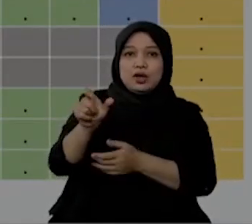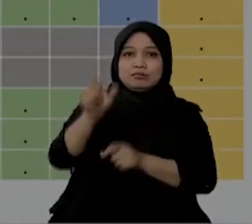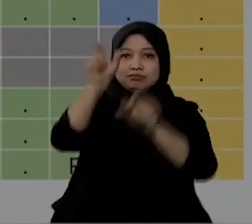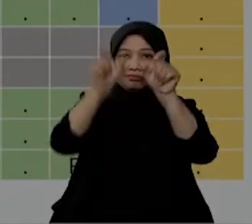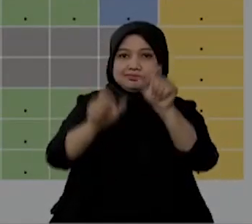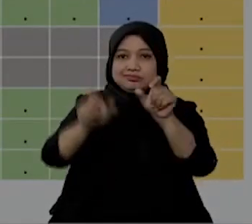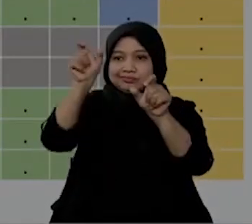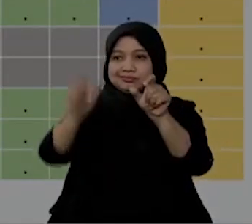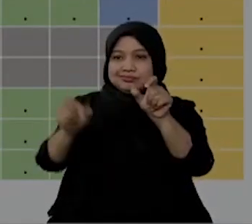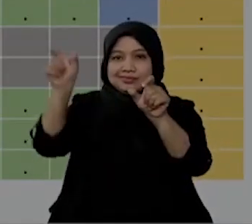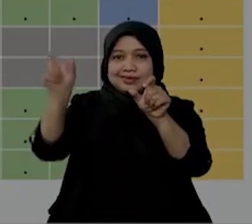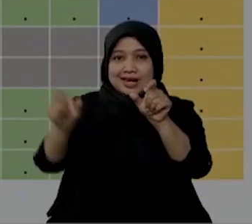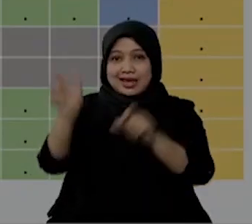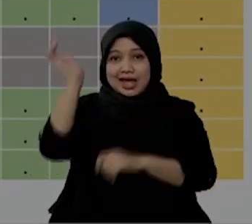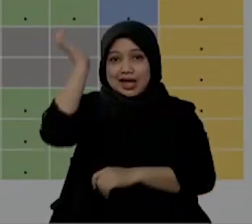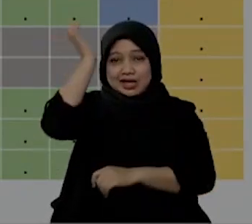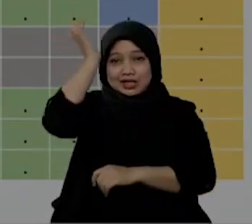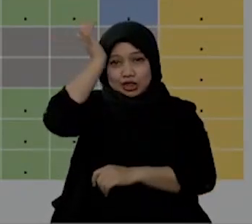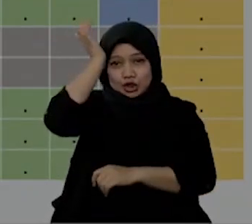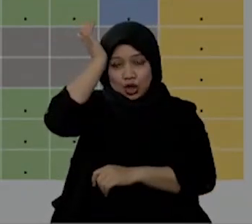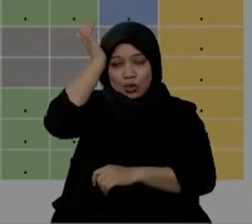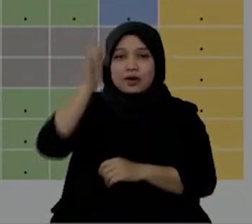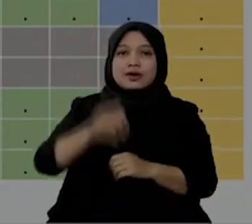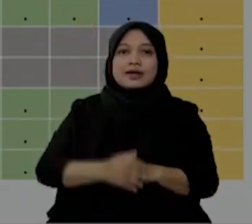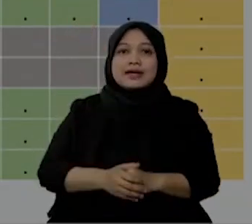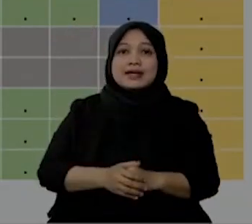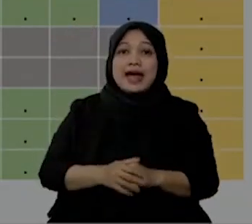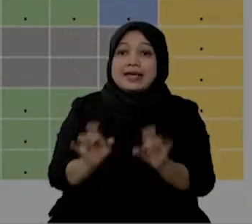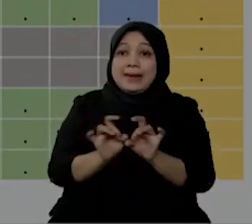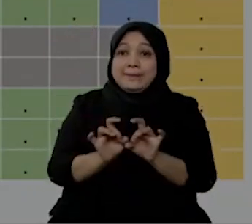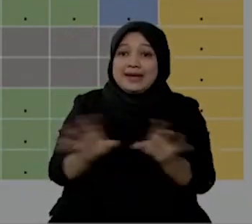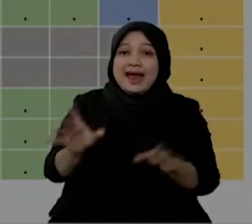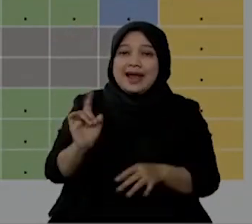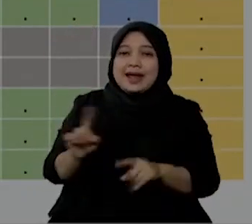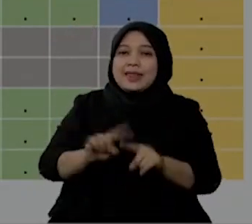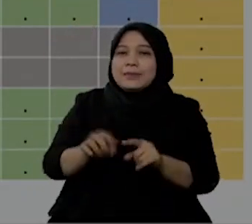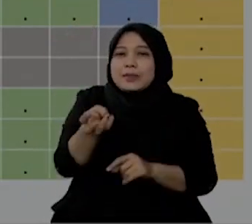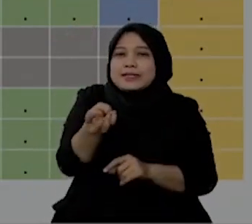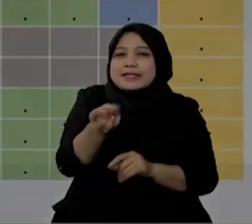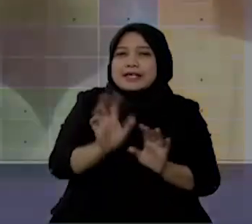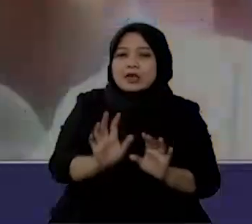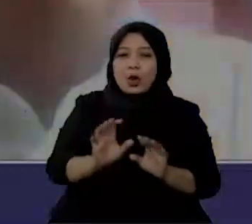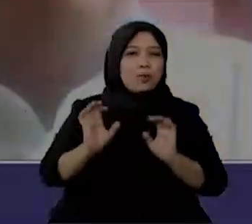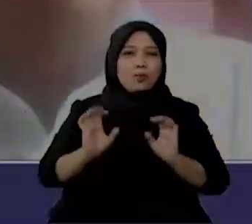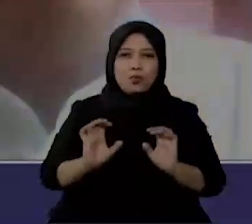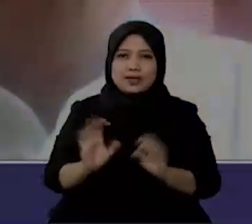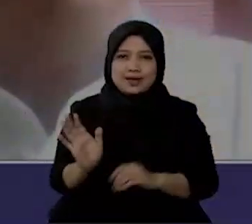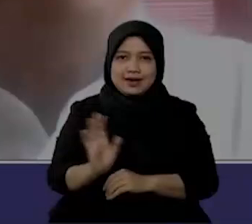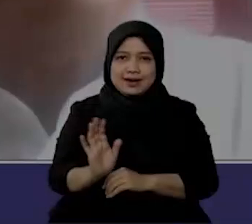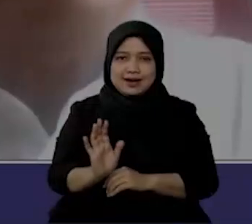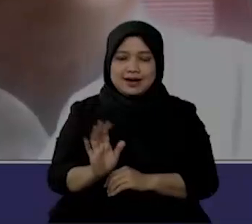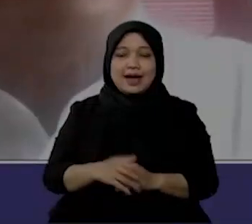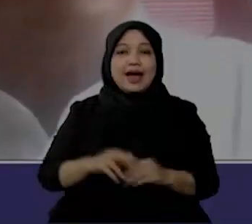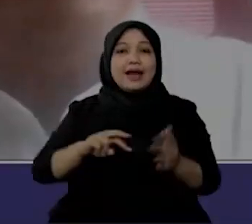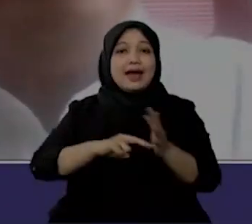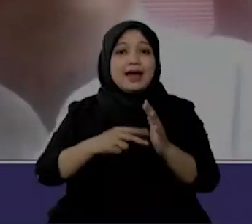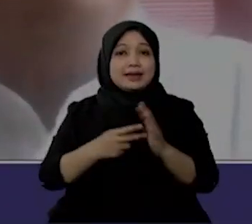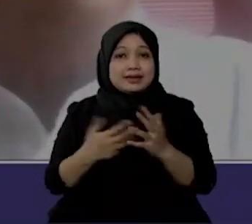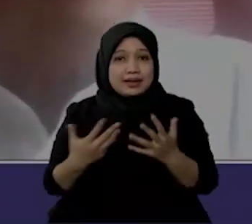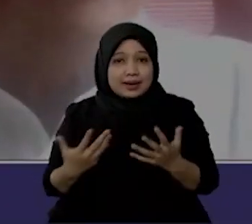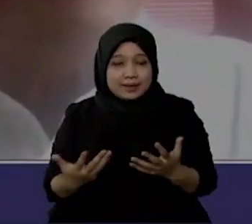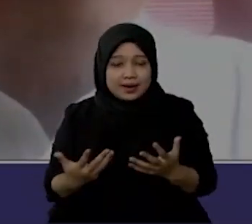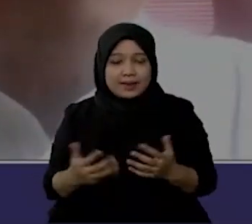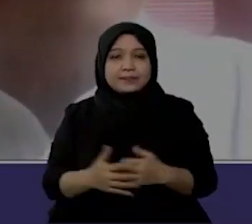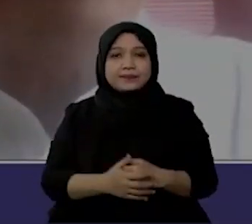persis dengan Wuhan. Ada yang berbeda tetapi tidak banyak. Ya. Oh, baik. Sehingga apa artinya?